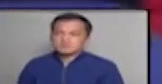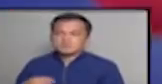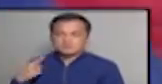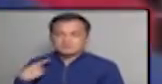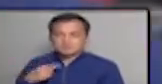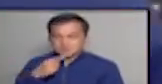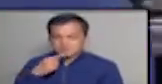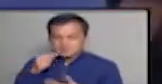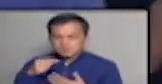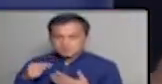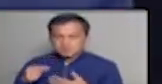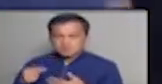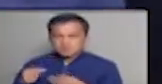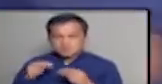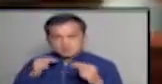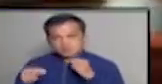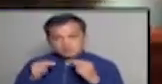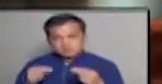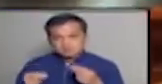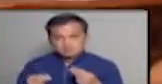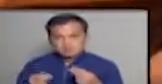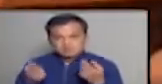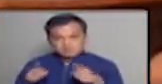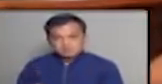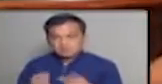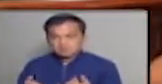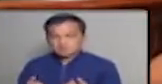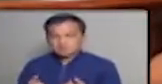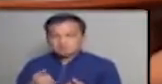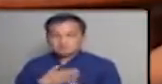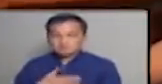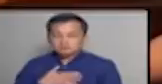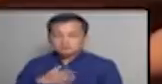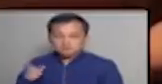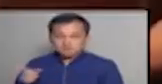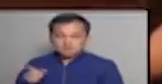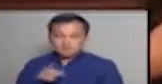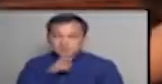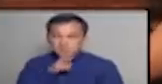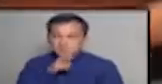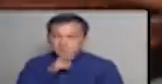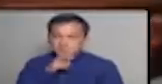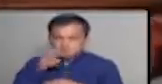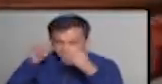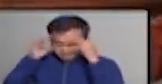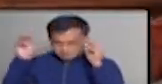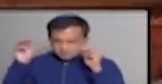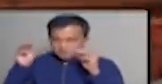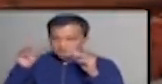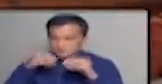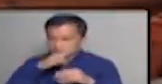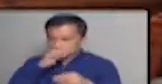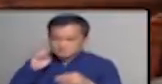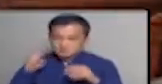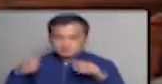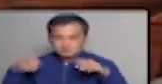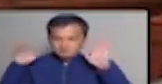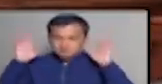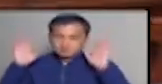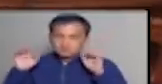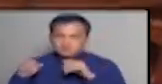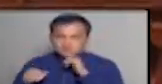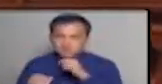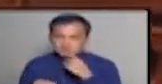daw mga negosasyon na nangyayari dahil ang gusto raw nitong suspect ay kay Mayor susuko. So, hindi pa rin niya